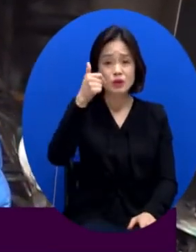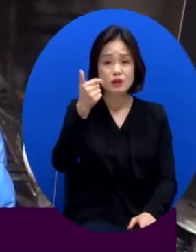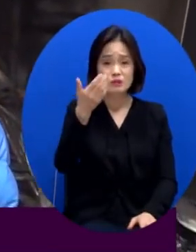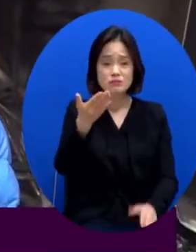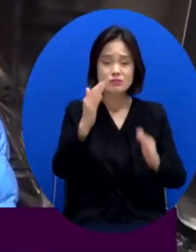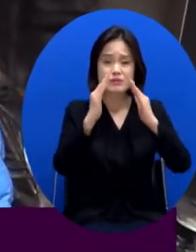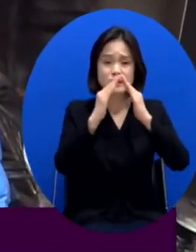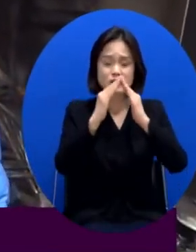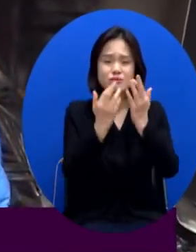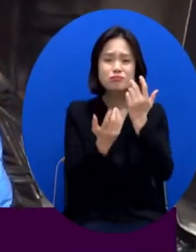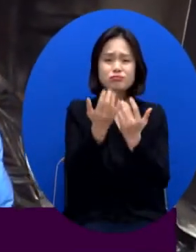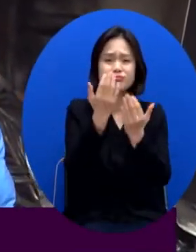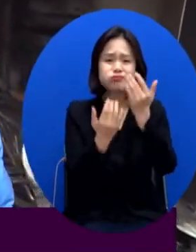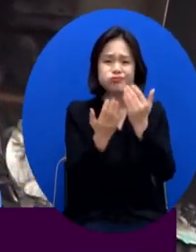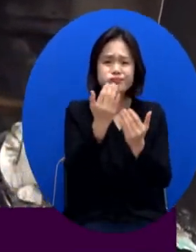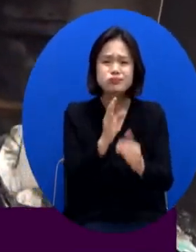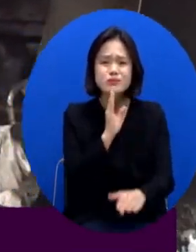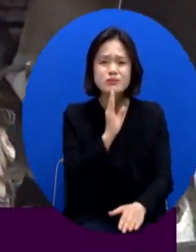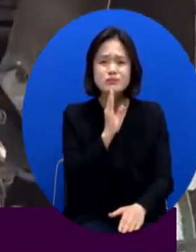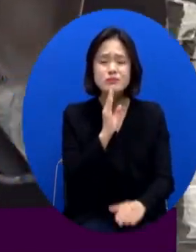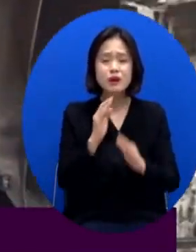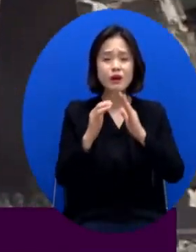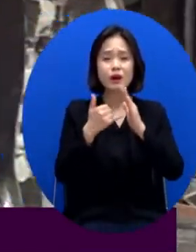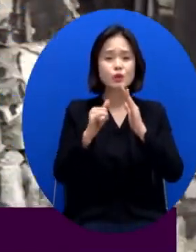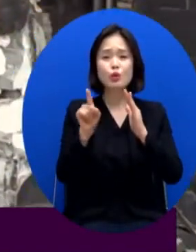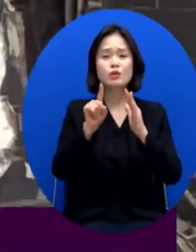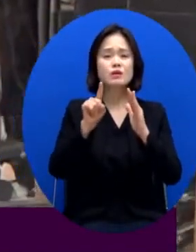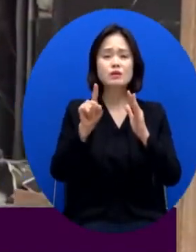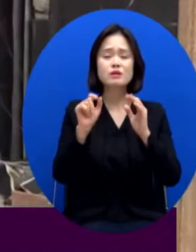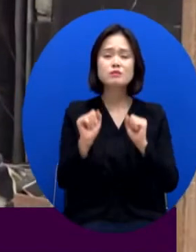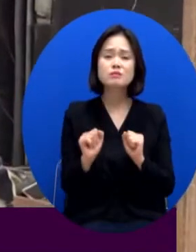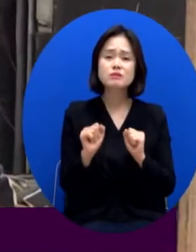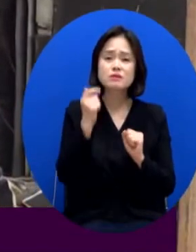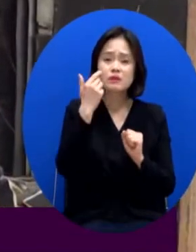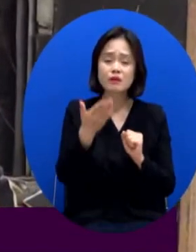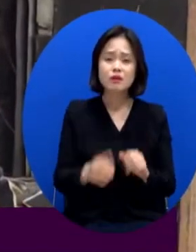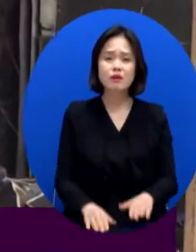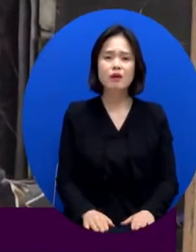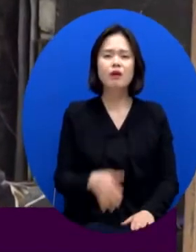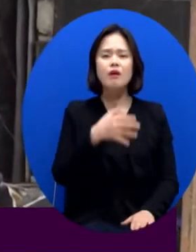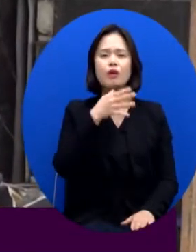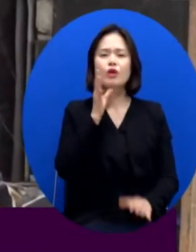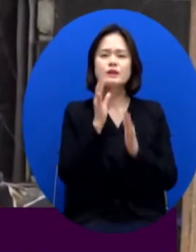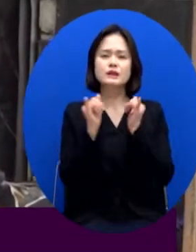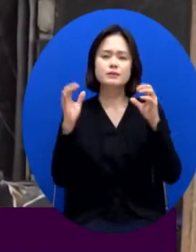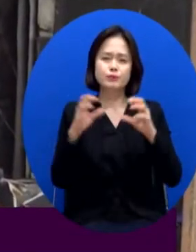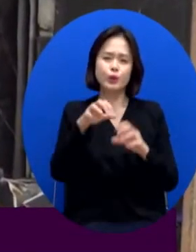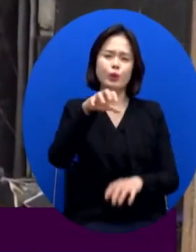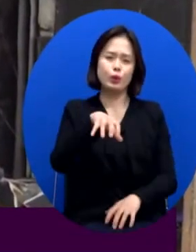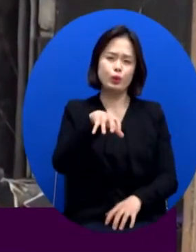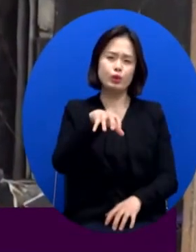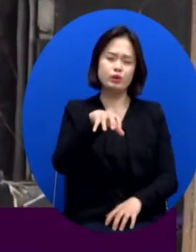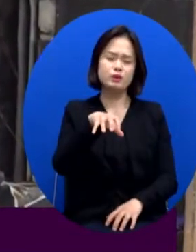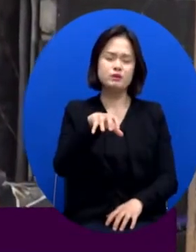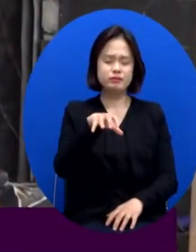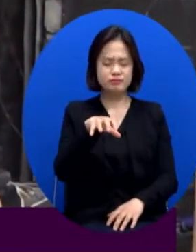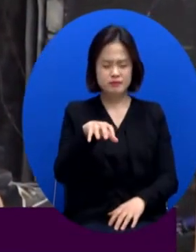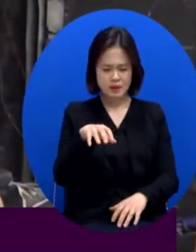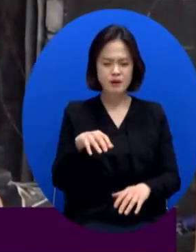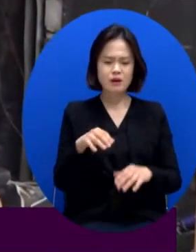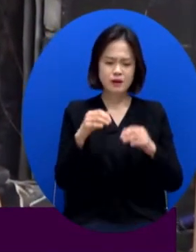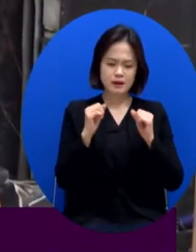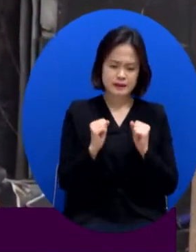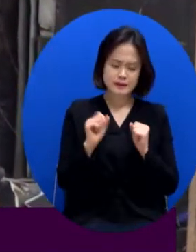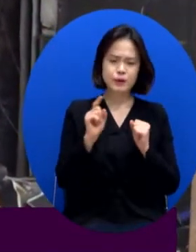가족들 어디에 계십니까? 경로당에 거하면서 기도와 찬양과 저녁마다 예배드리고 있습니다. 다섯 식구가